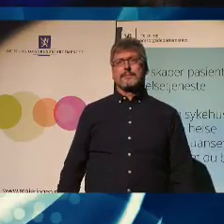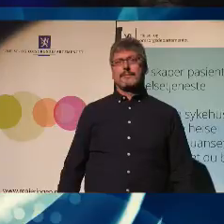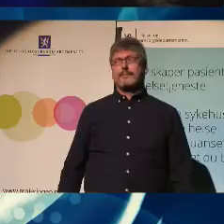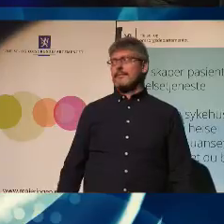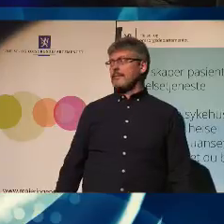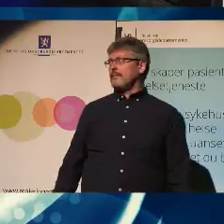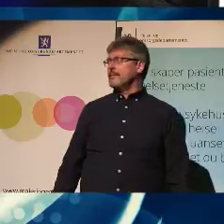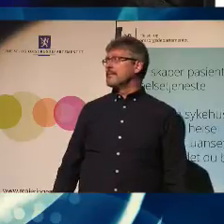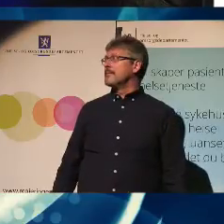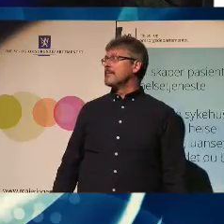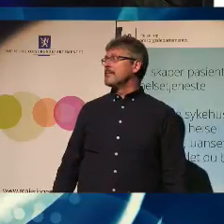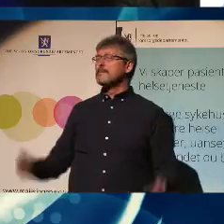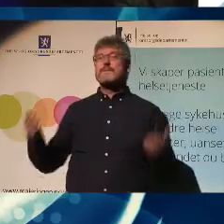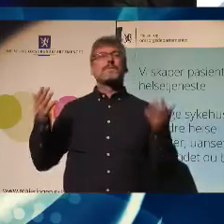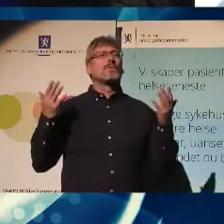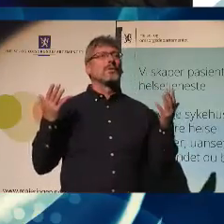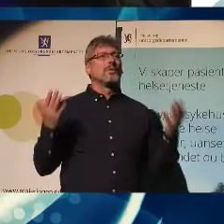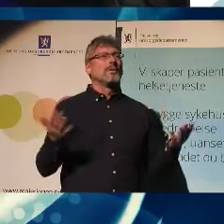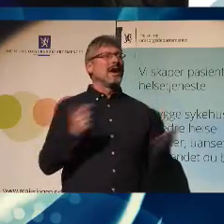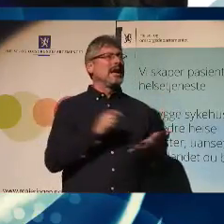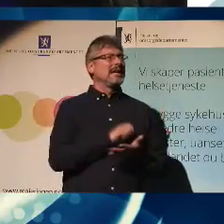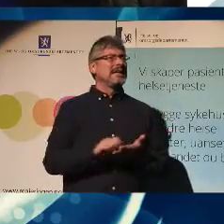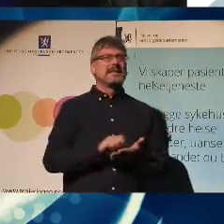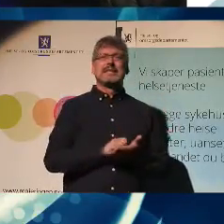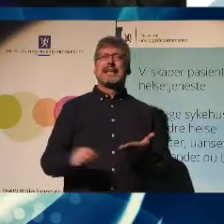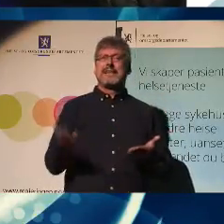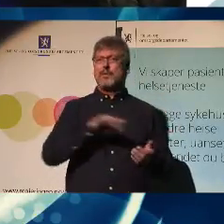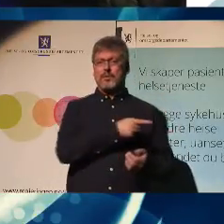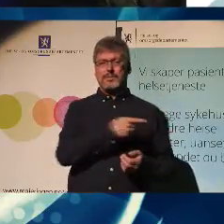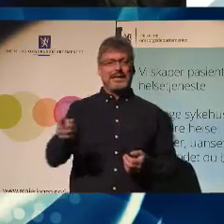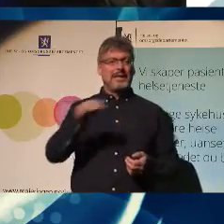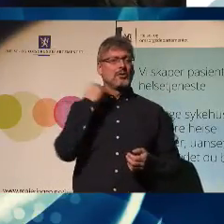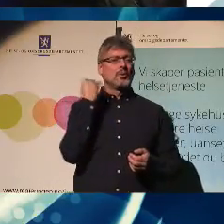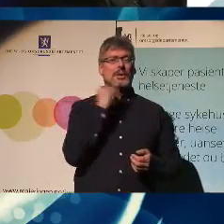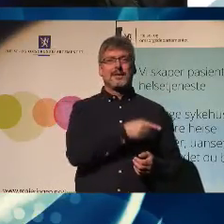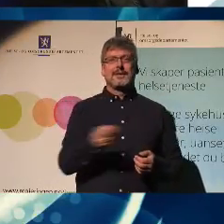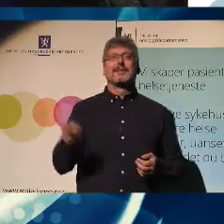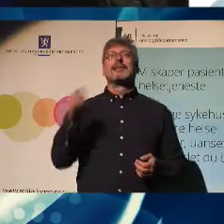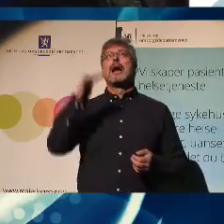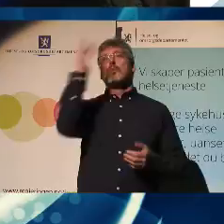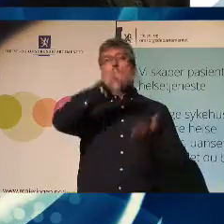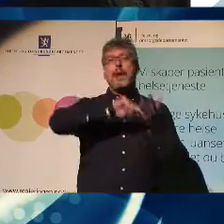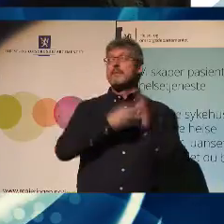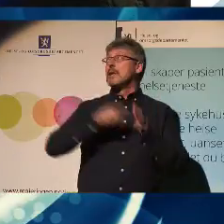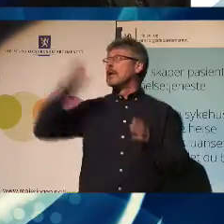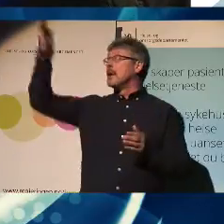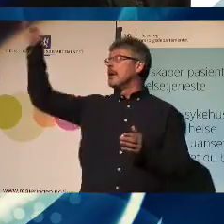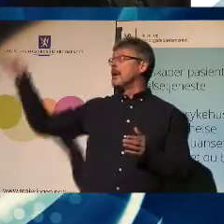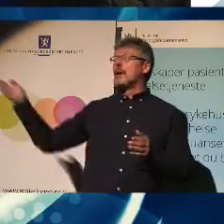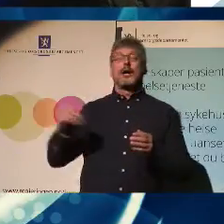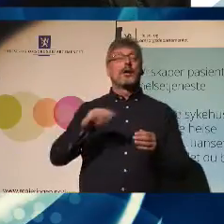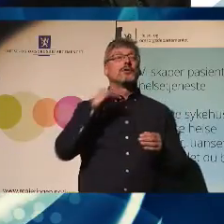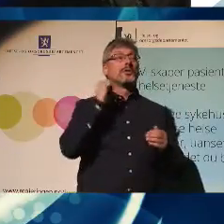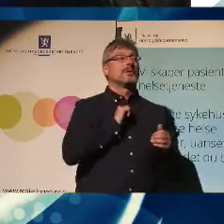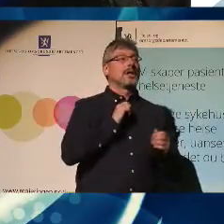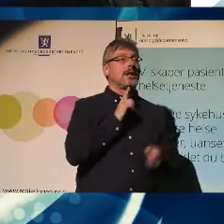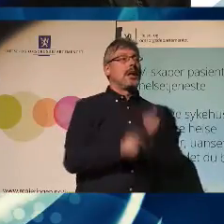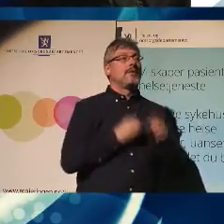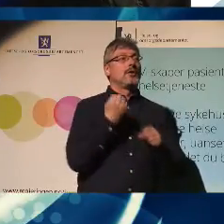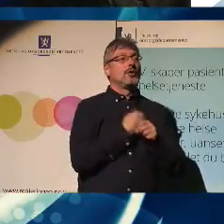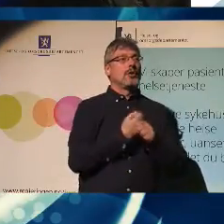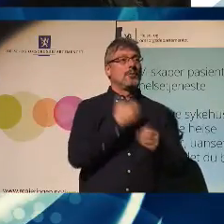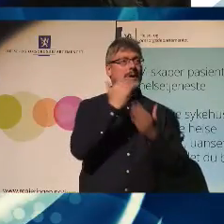Hva det disse skriver om da, til slutt? Disse studentene, dette problemstillinger som studentene selv har valgt å jobbe med i dette